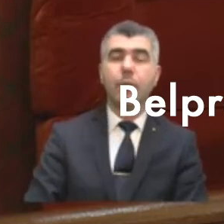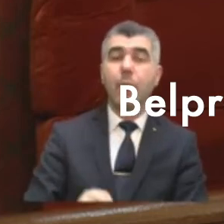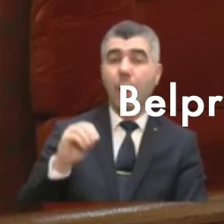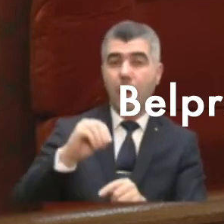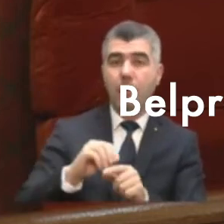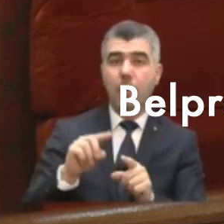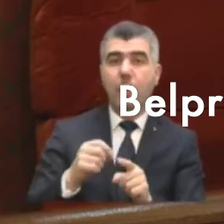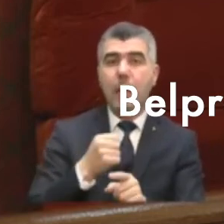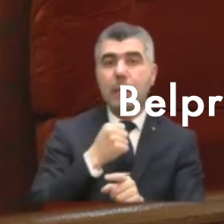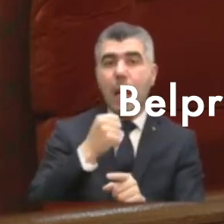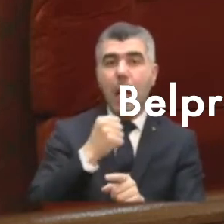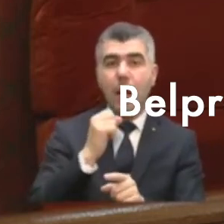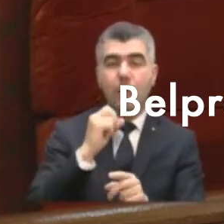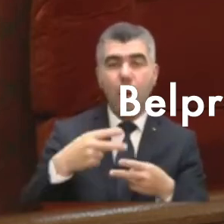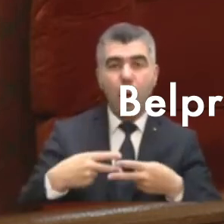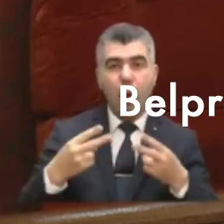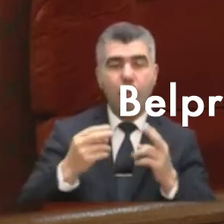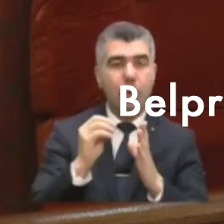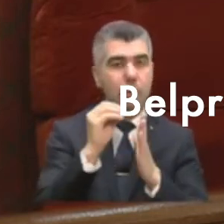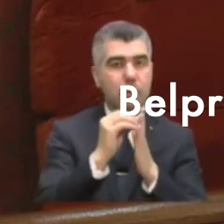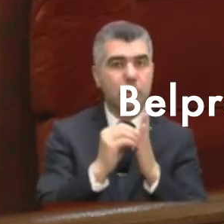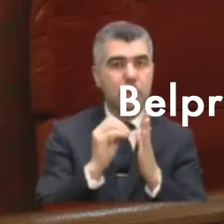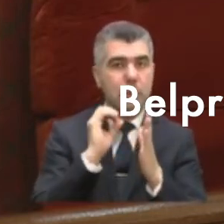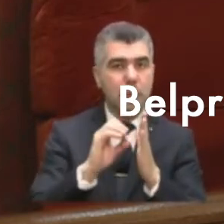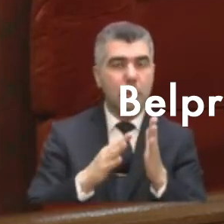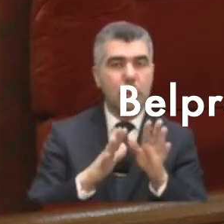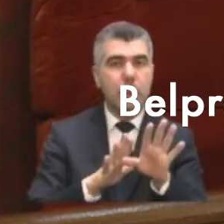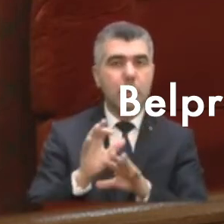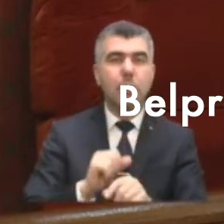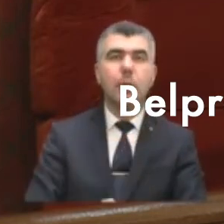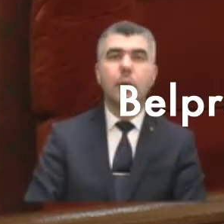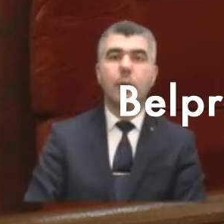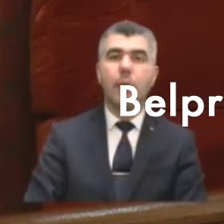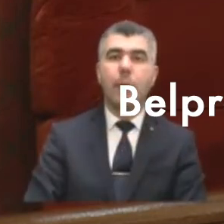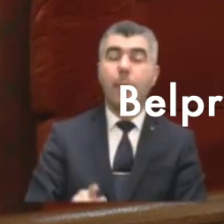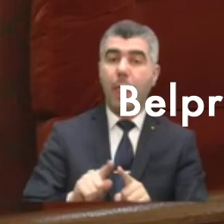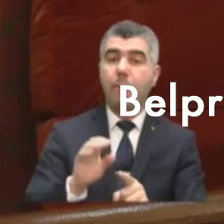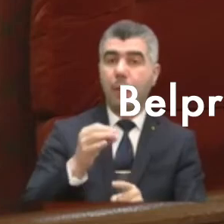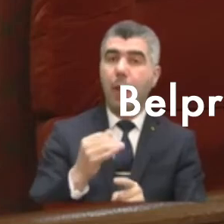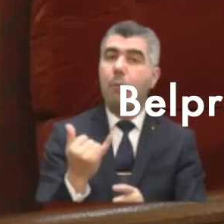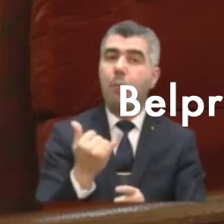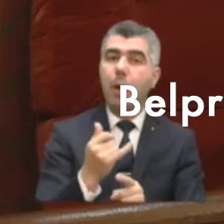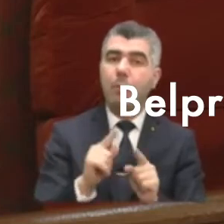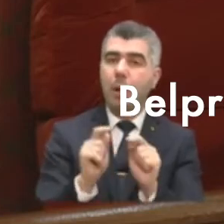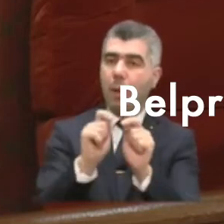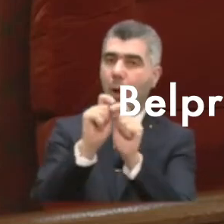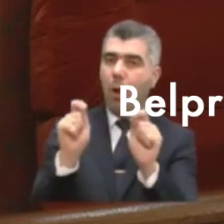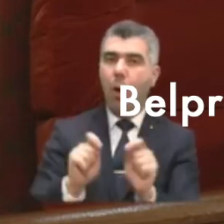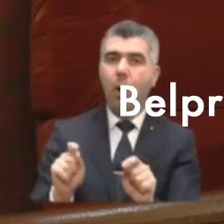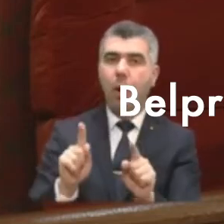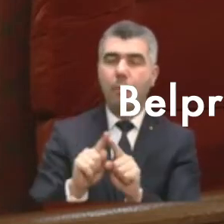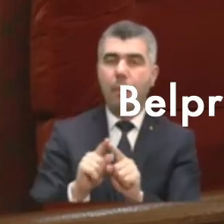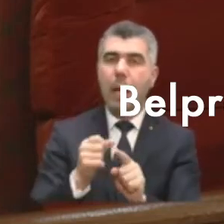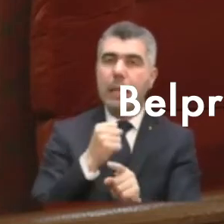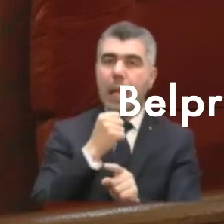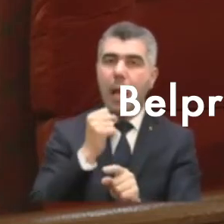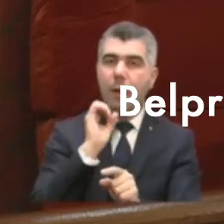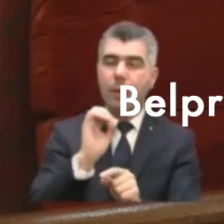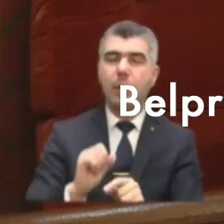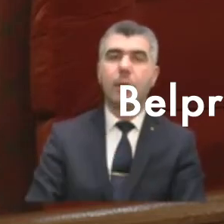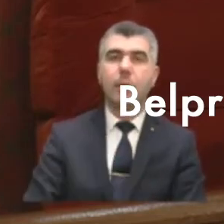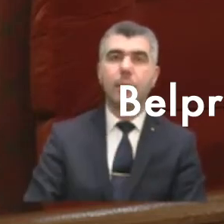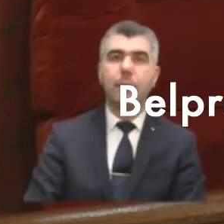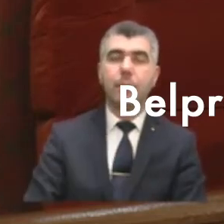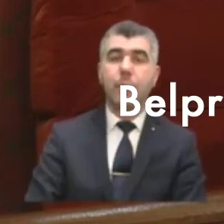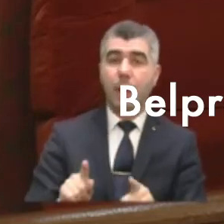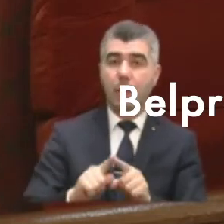وأحكام مدونة الصحافة والنشر والنصوص المتخذة لتطبيقها والتي تؤكد على استقلالية مهنة الصحافة ووسائل الإعلام. فإن